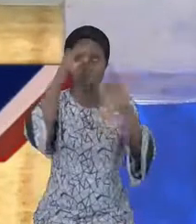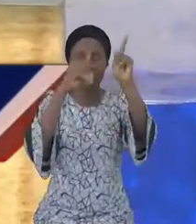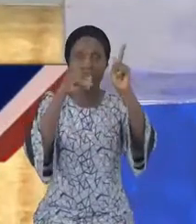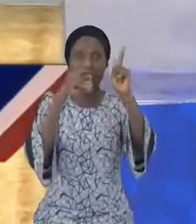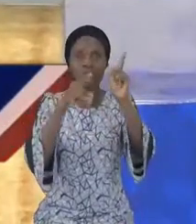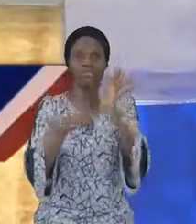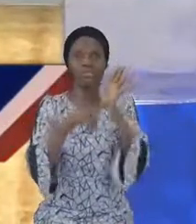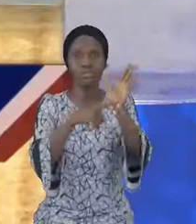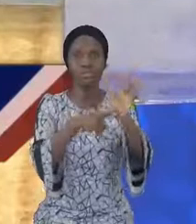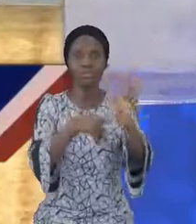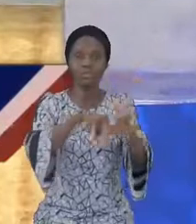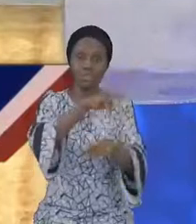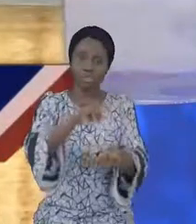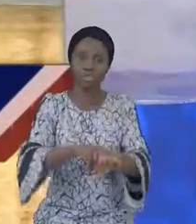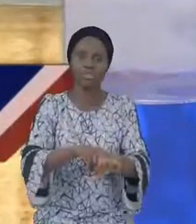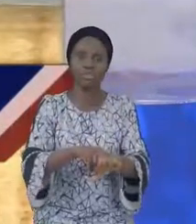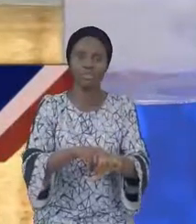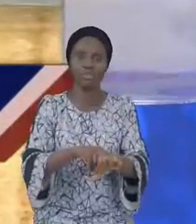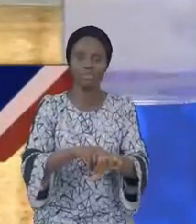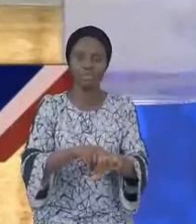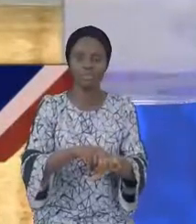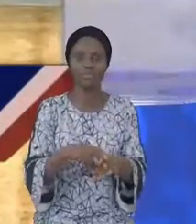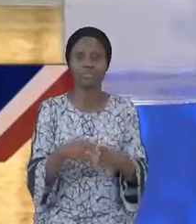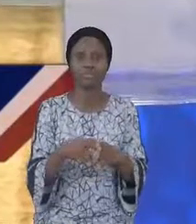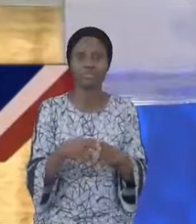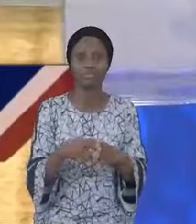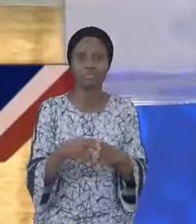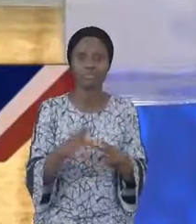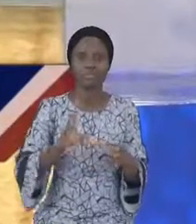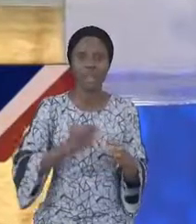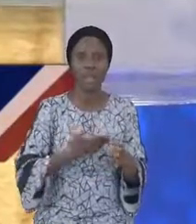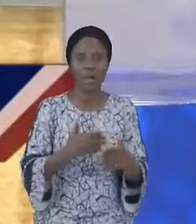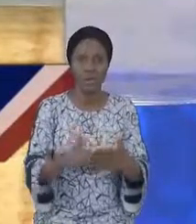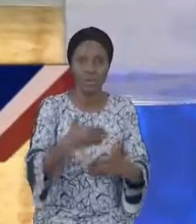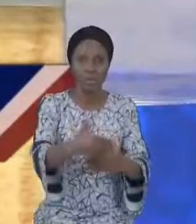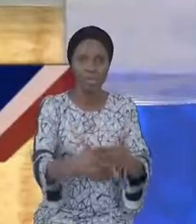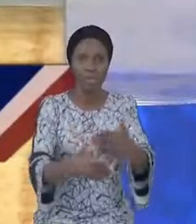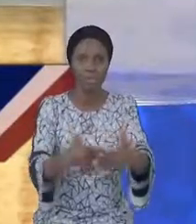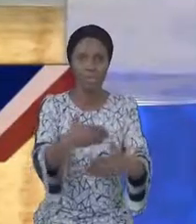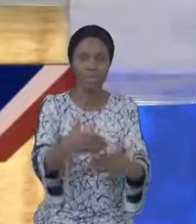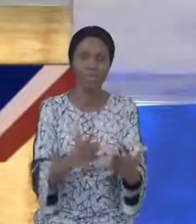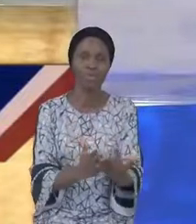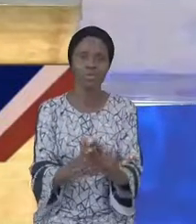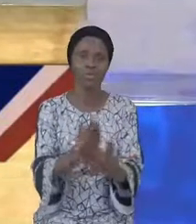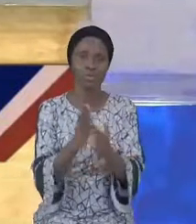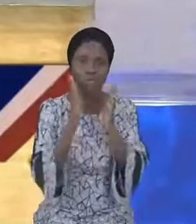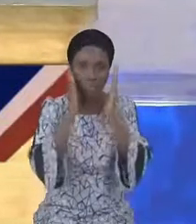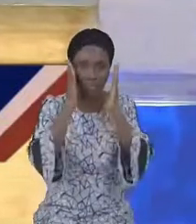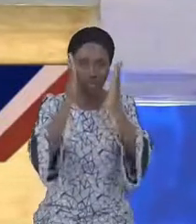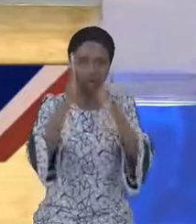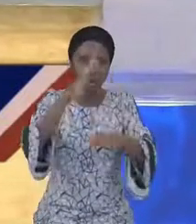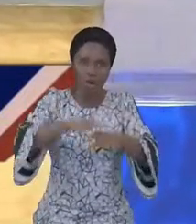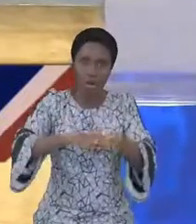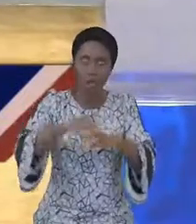nature révélée. Sur sa nature exhibée, notre progrès à travers la